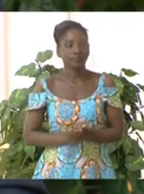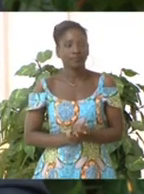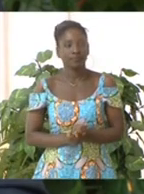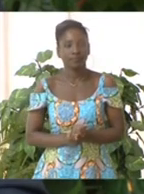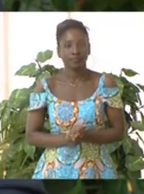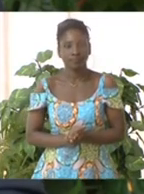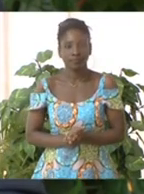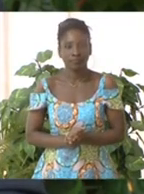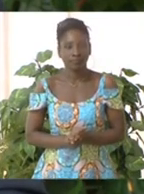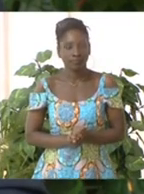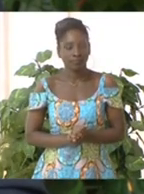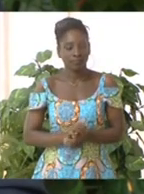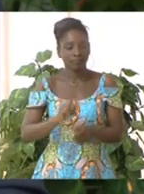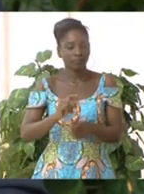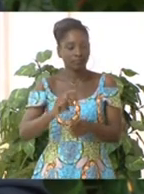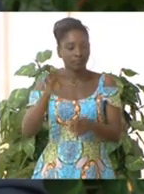Suffrage exprimé,